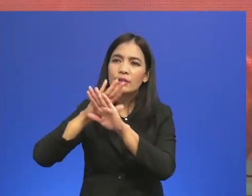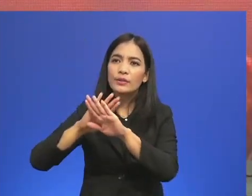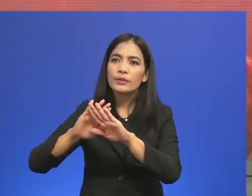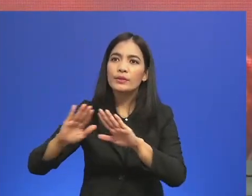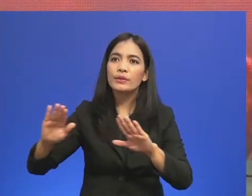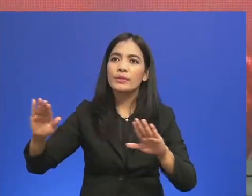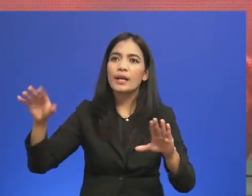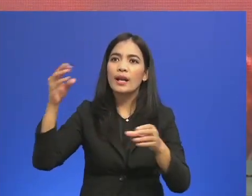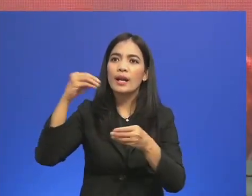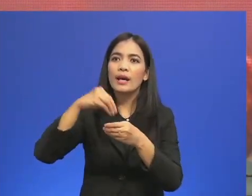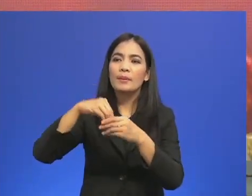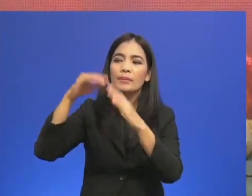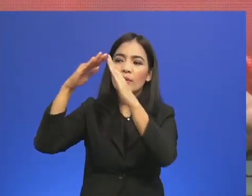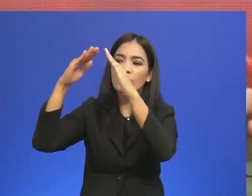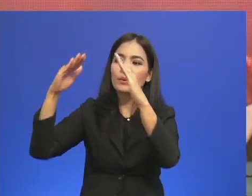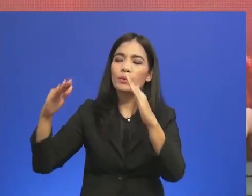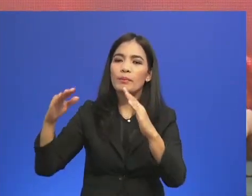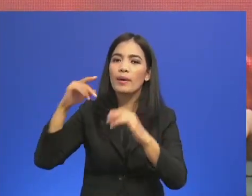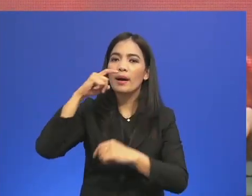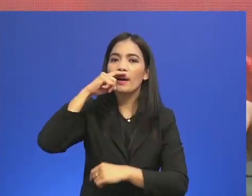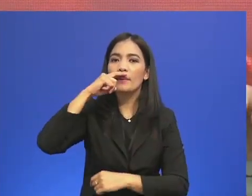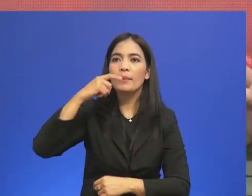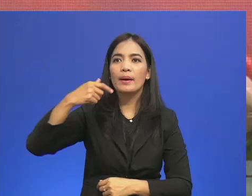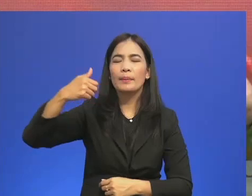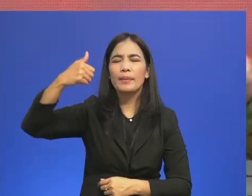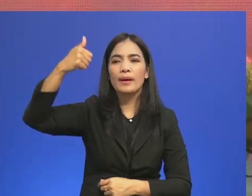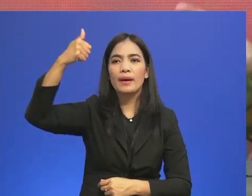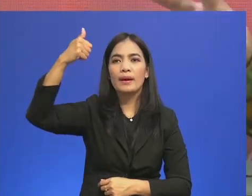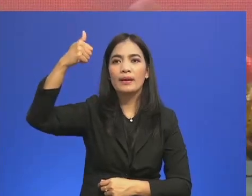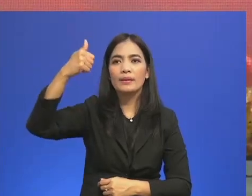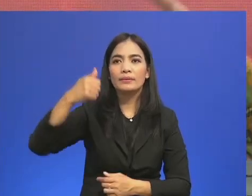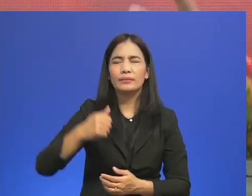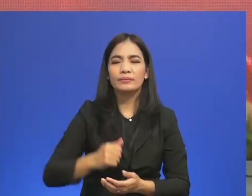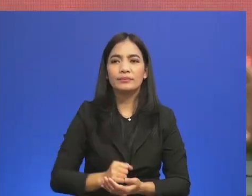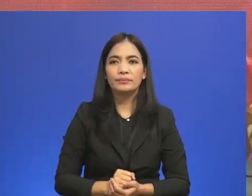teduh di dalam rumah Bapa.